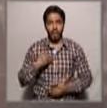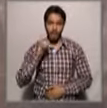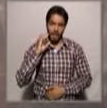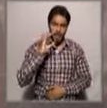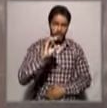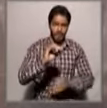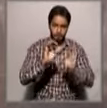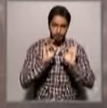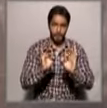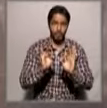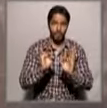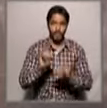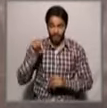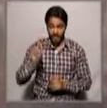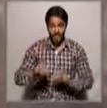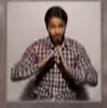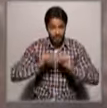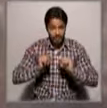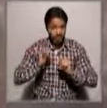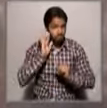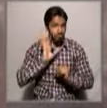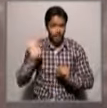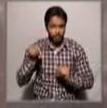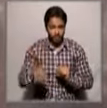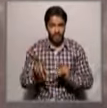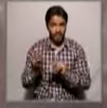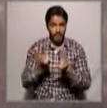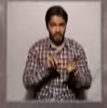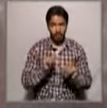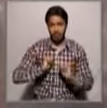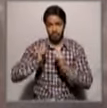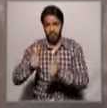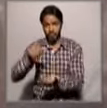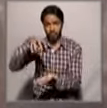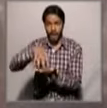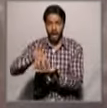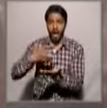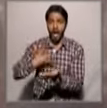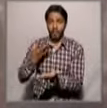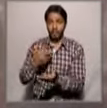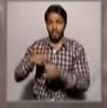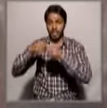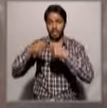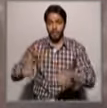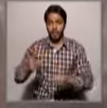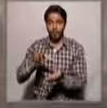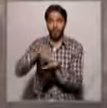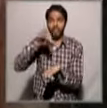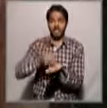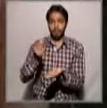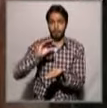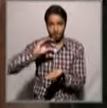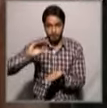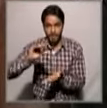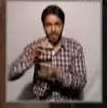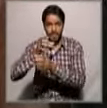لكن هذا ما نعرفه عندنا في مصر، وما يتم لو تم بهذه الصورة فالصورة جائزة ولا بأس بها إن شاء الله.